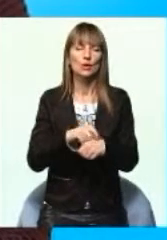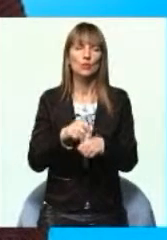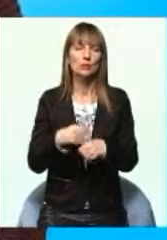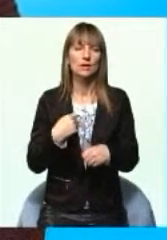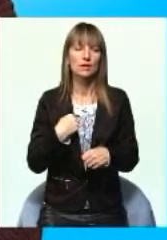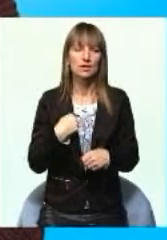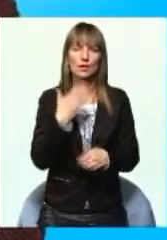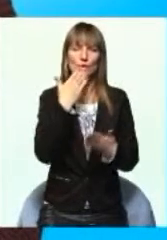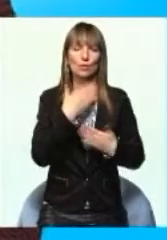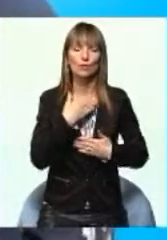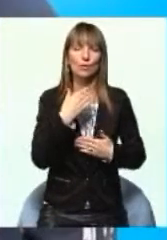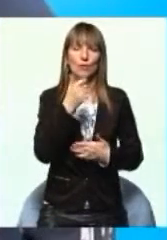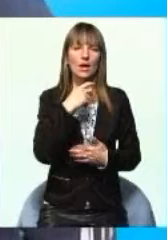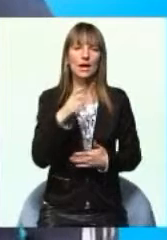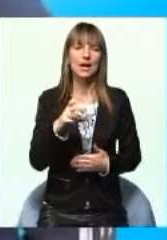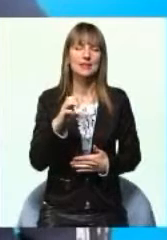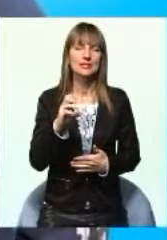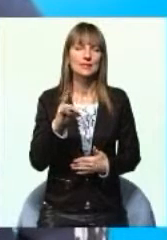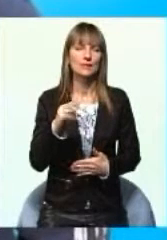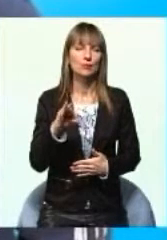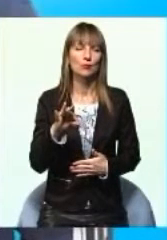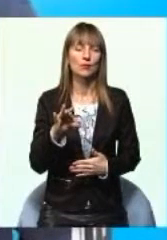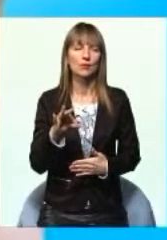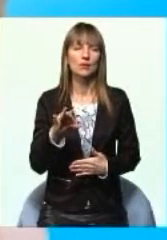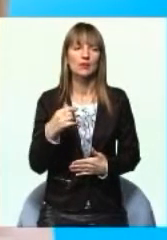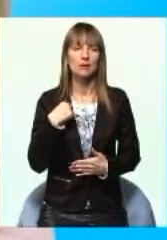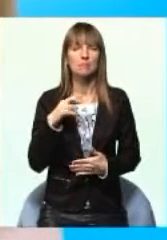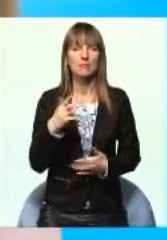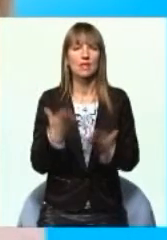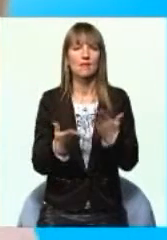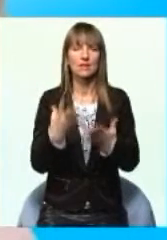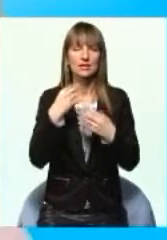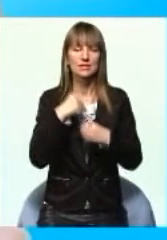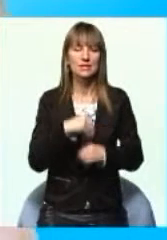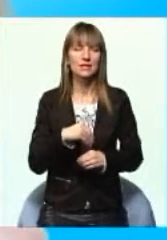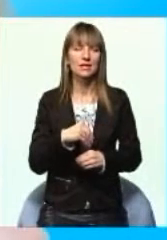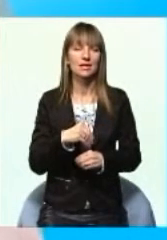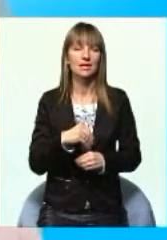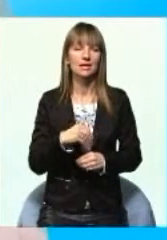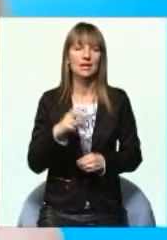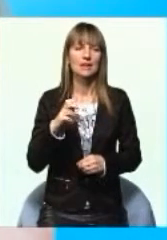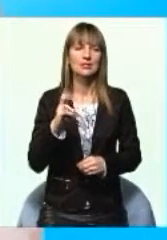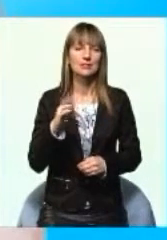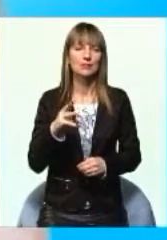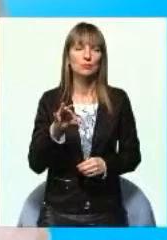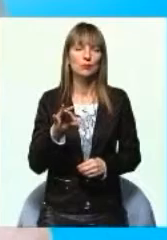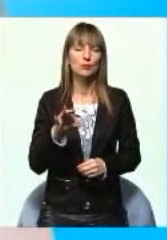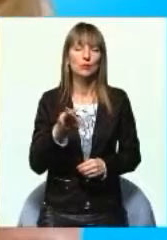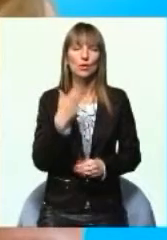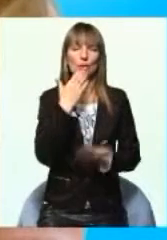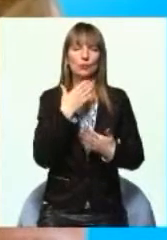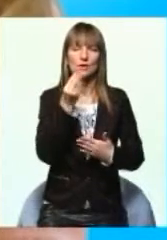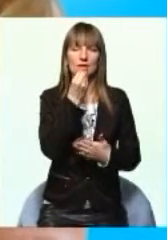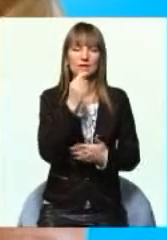ескімо. Ням-ням-ням-ням-ням. Я бы его миллион съел. День ескімо я буду есть